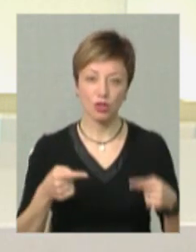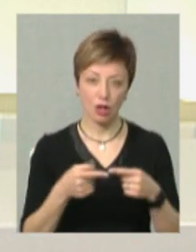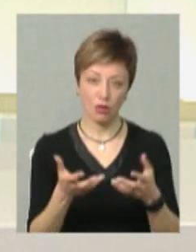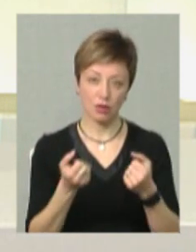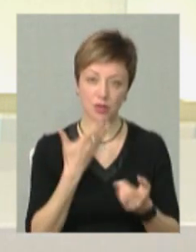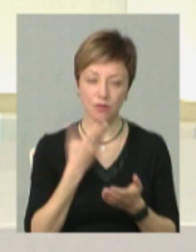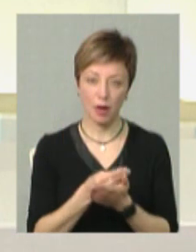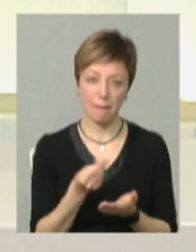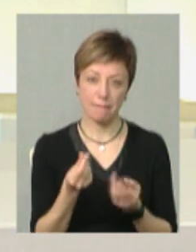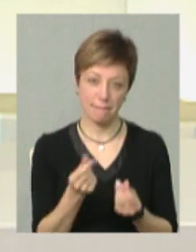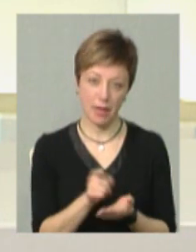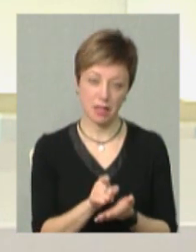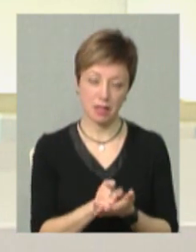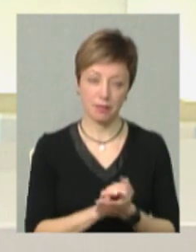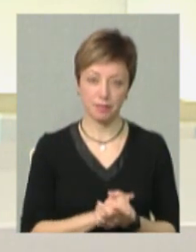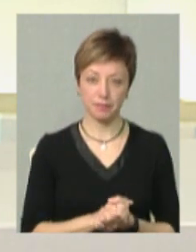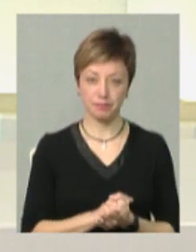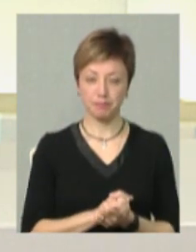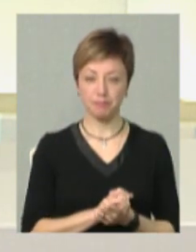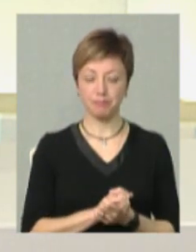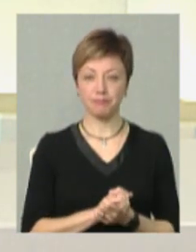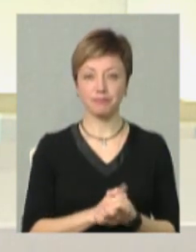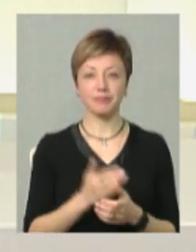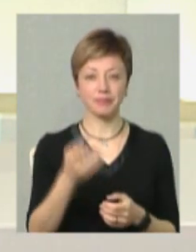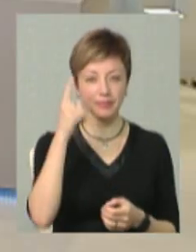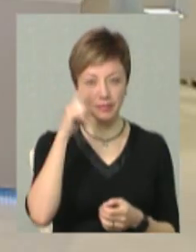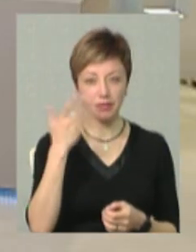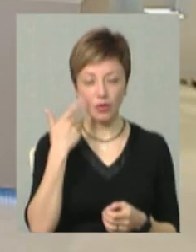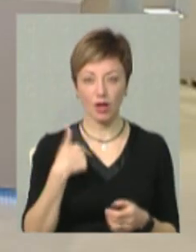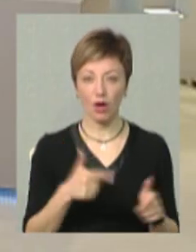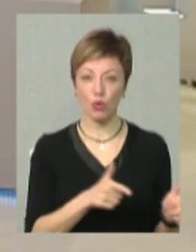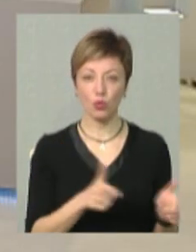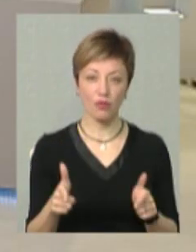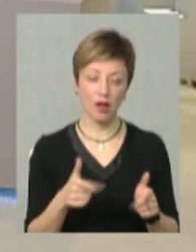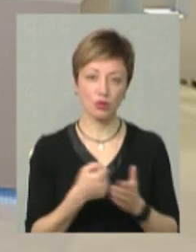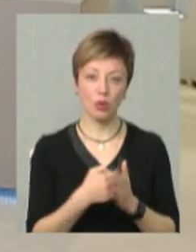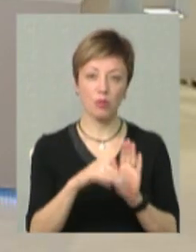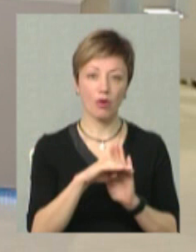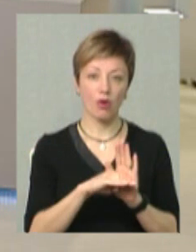отримали свою пенсійну виплату. Знаєте, коли я готувалась до цієї програми,